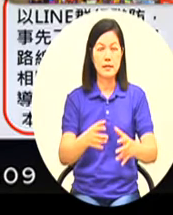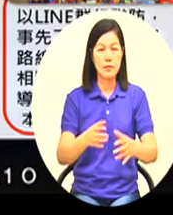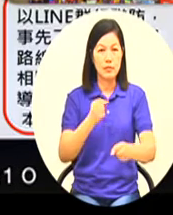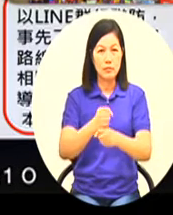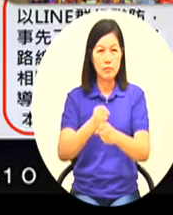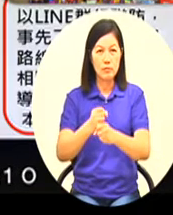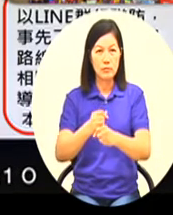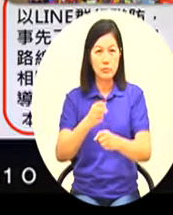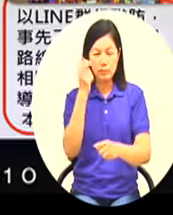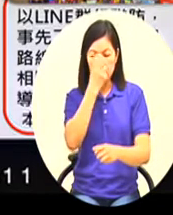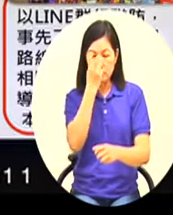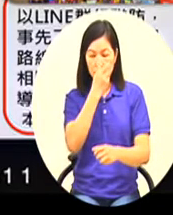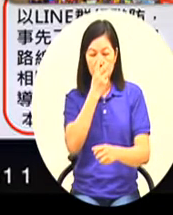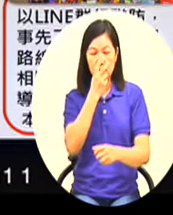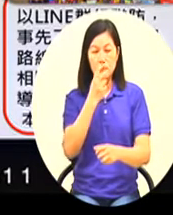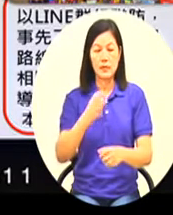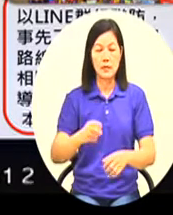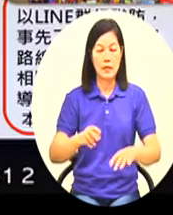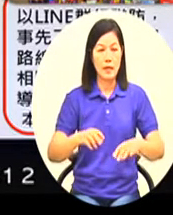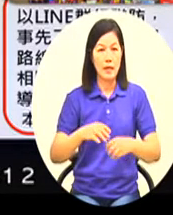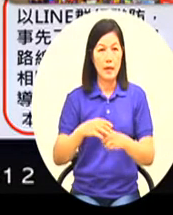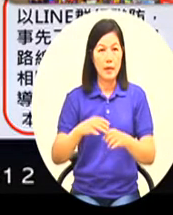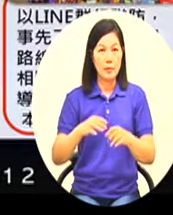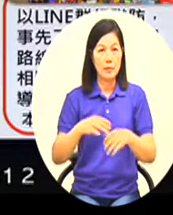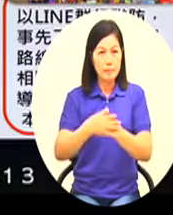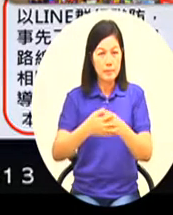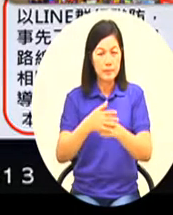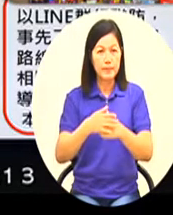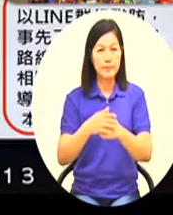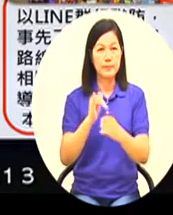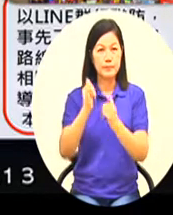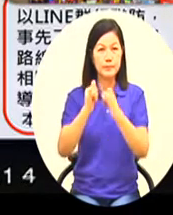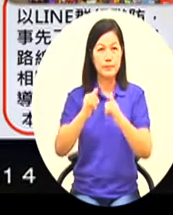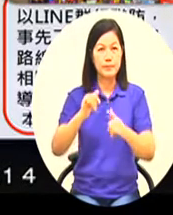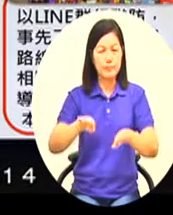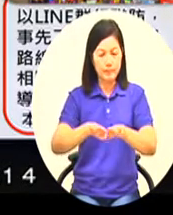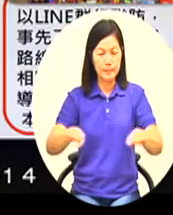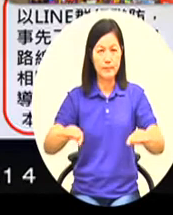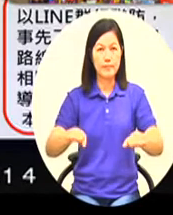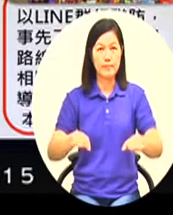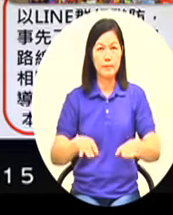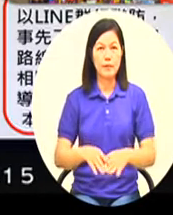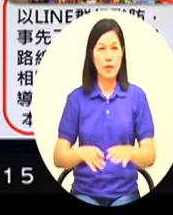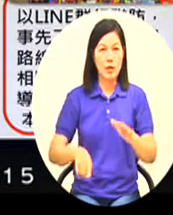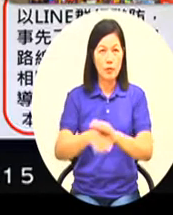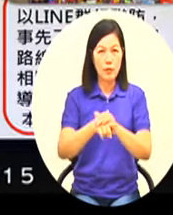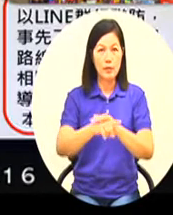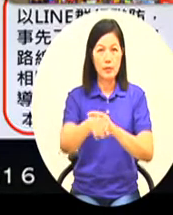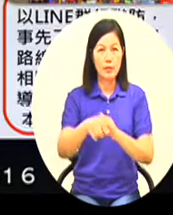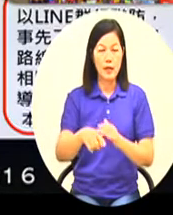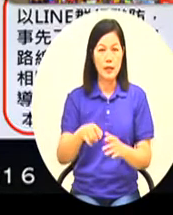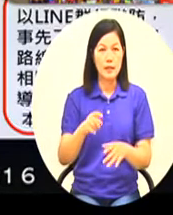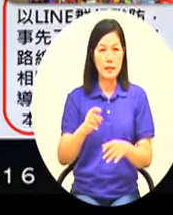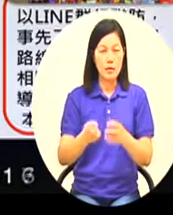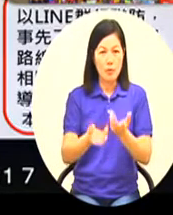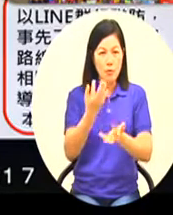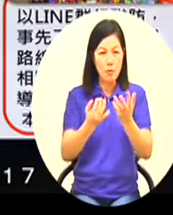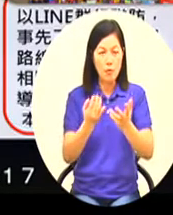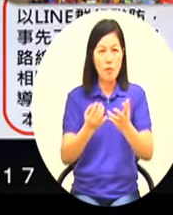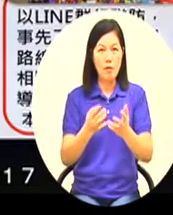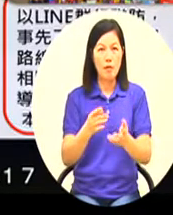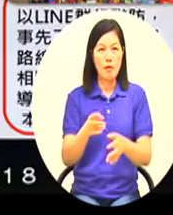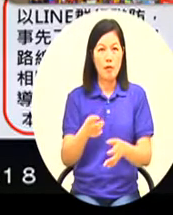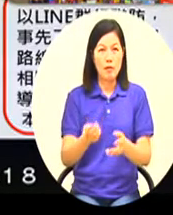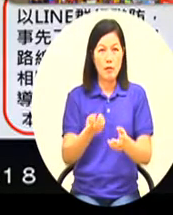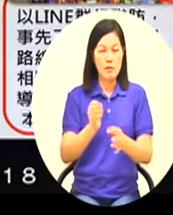一次以上，以确保市民之家的安全。本期取缔违规爆竹烟火共计11件。宗教